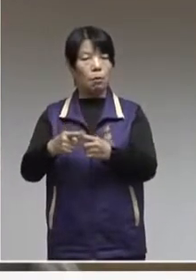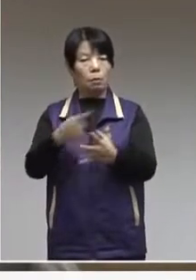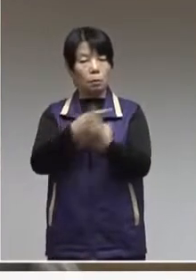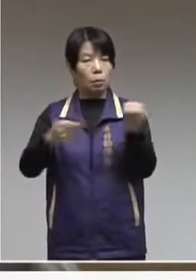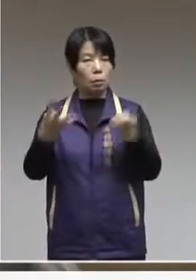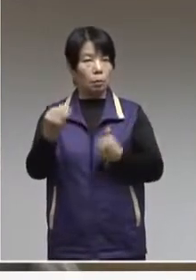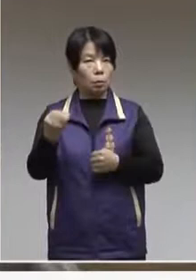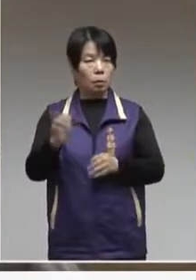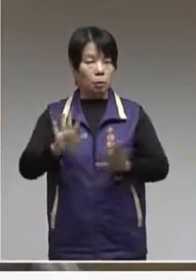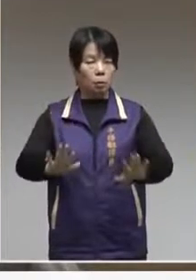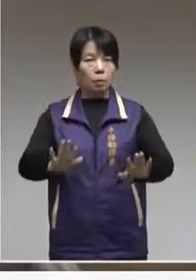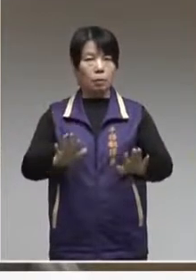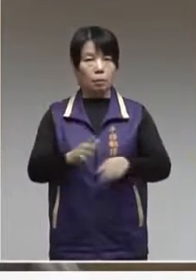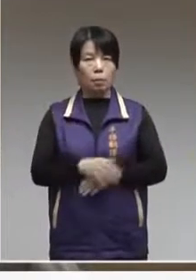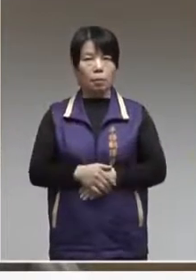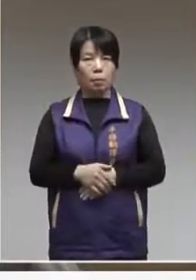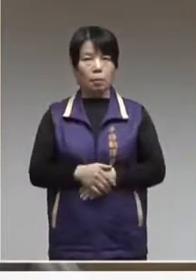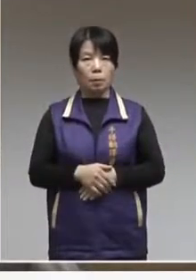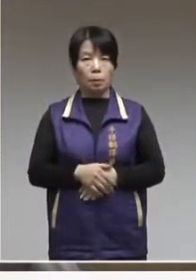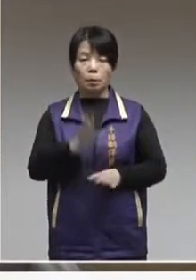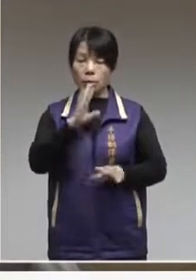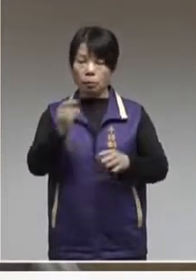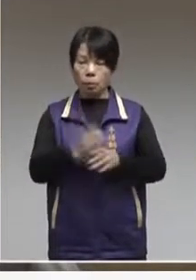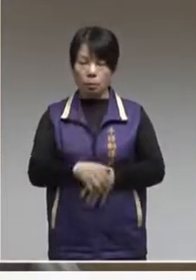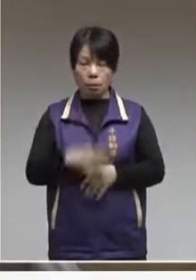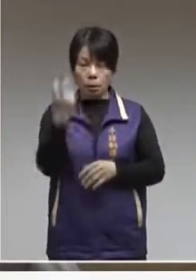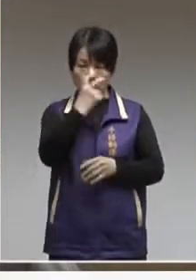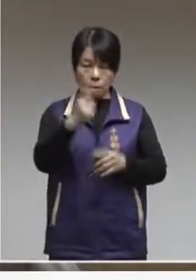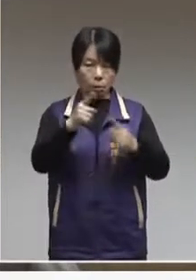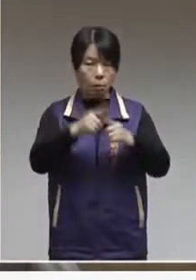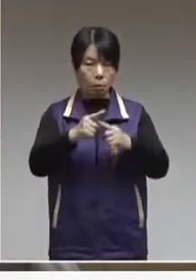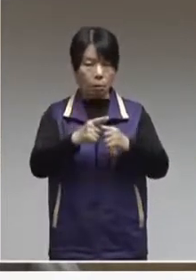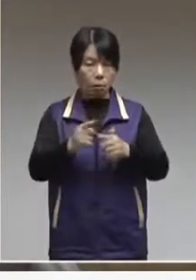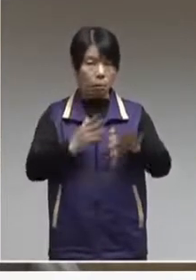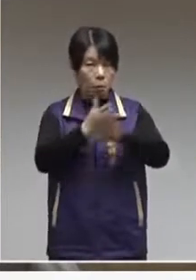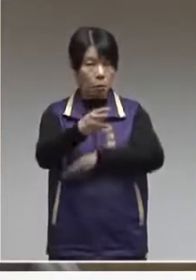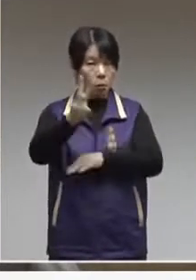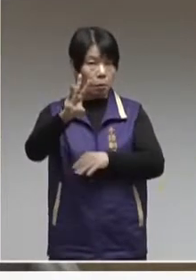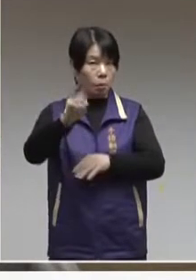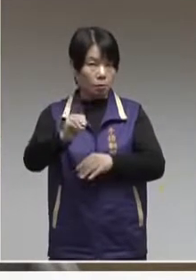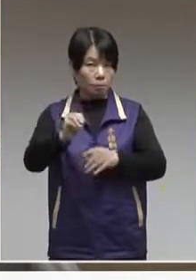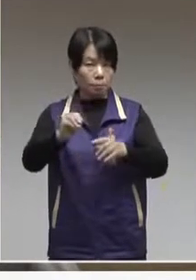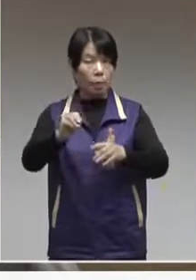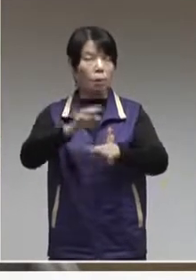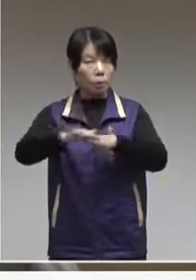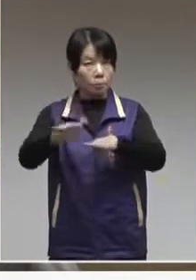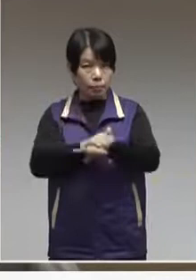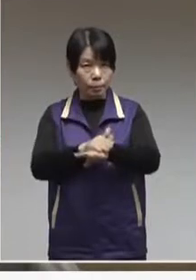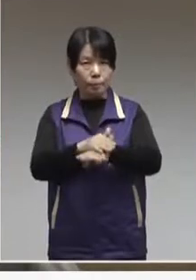那目前有没有可能包含所有的筛检人会超过30,000人吗？